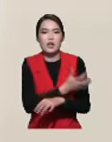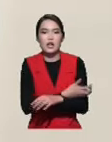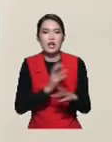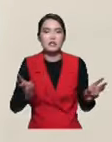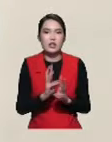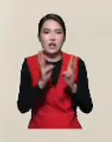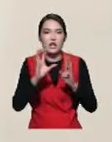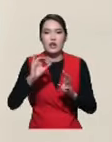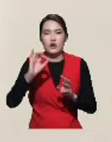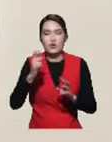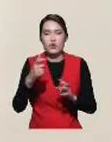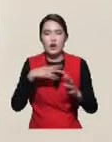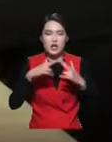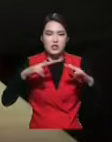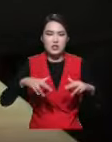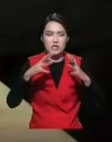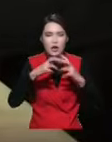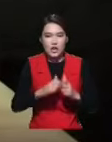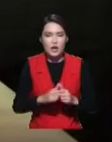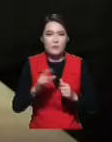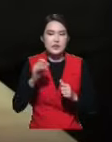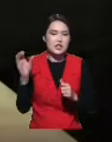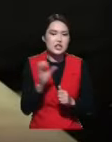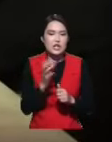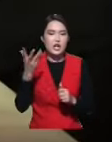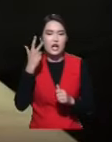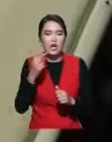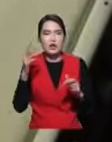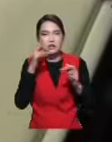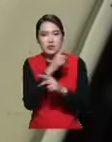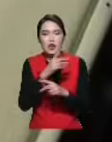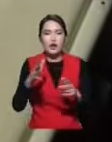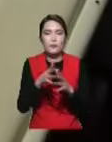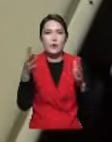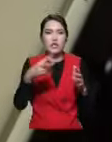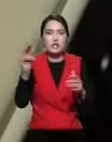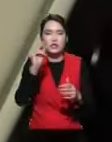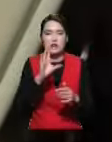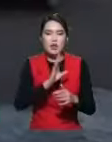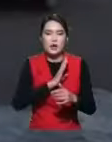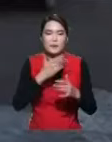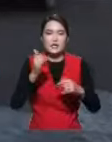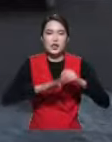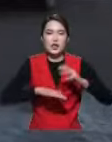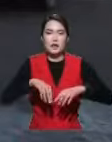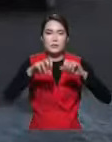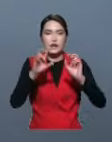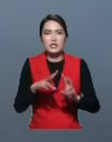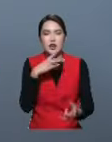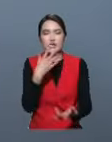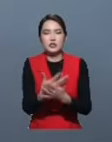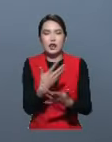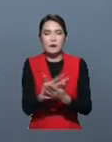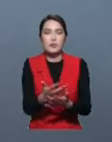ожоги. Двухэтажное здание разрушилось за секунды, людей под завалами искали более 10 часов. Сейчас специалисты предполагают, что